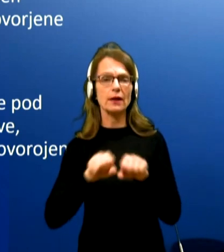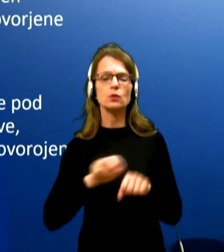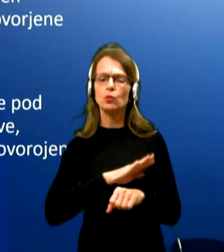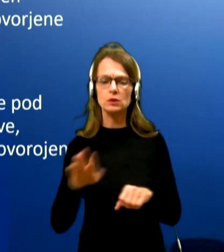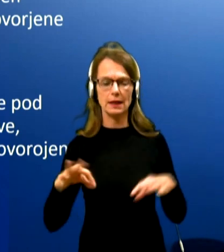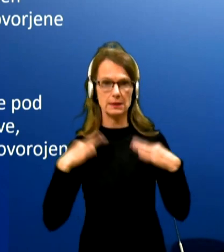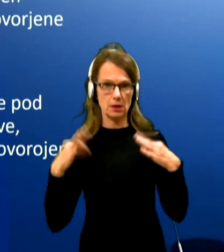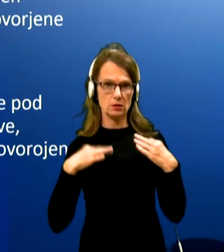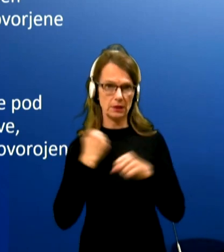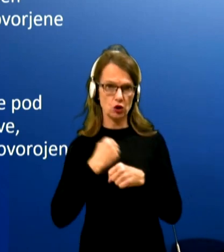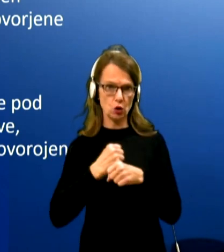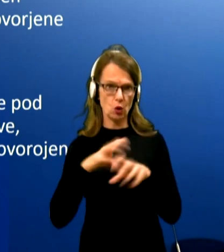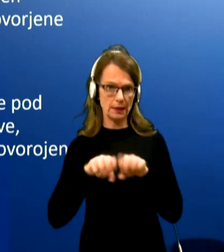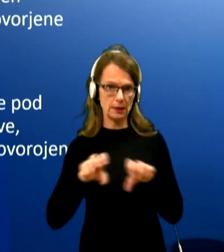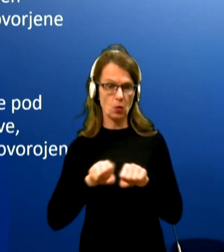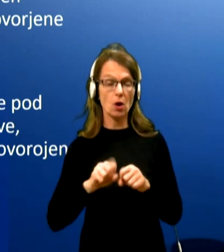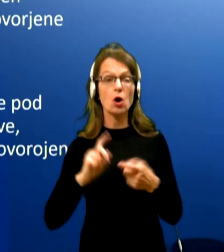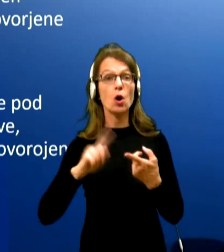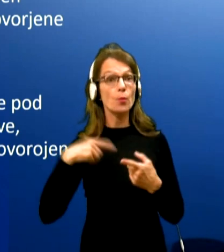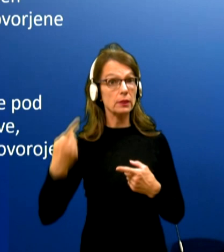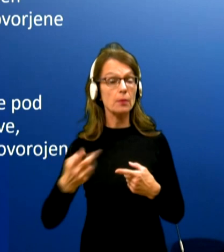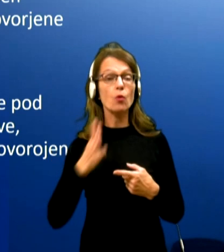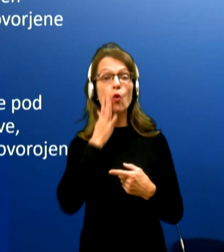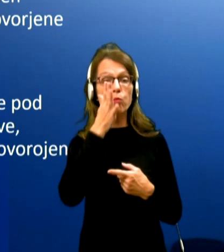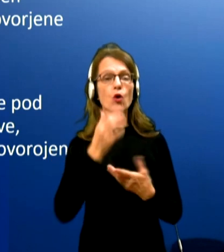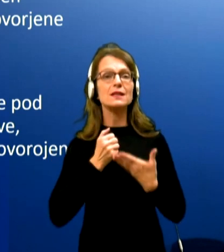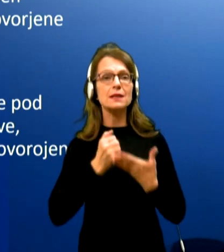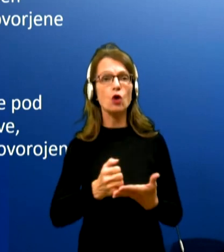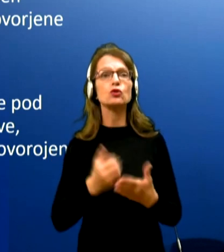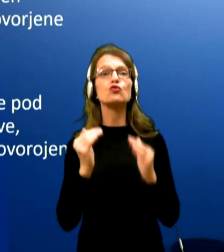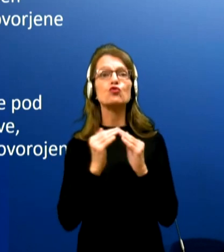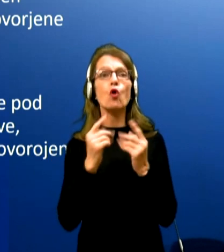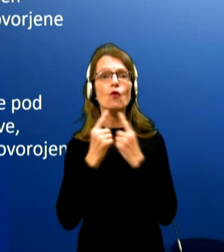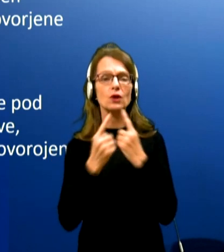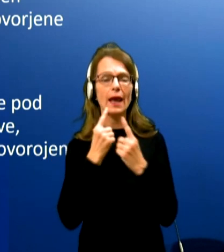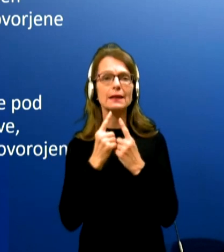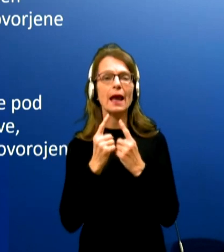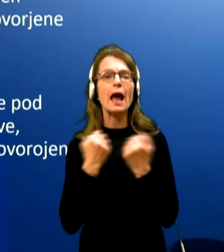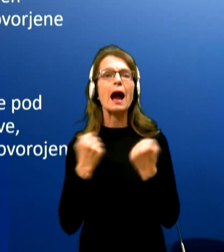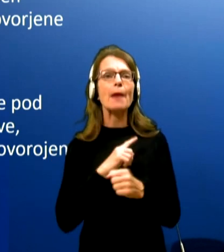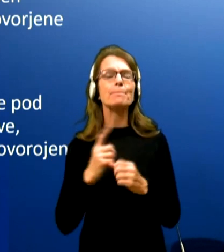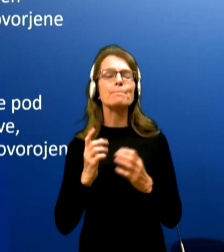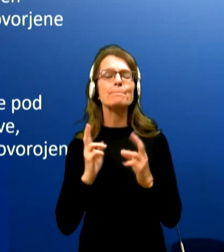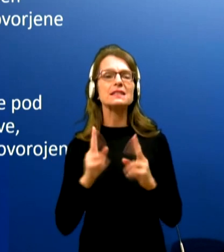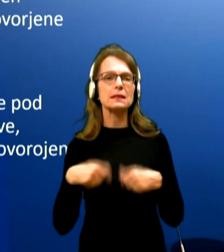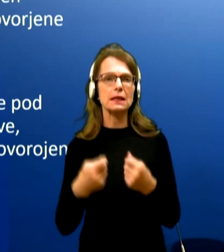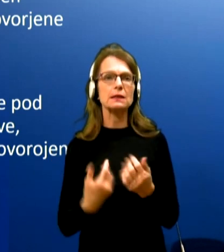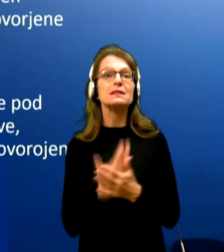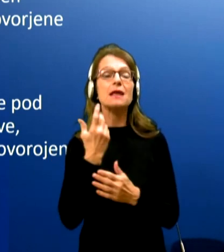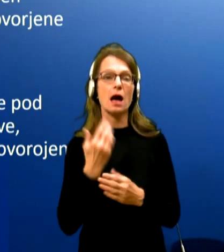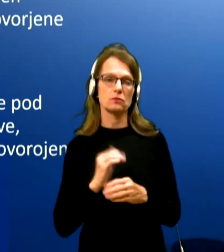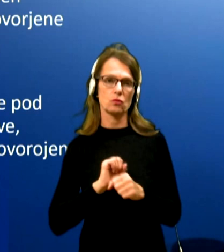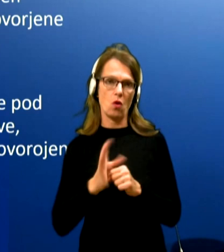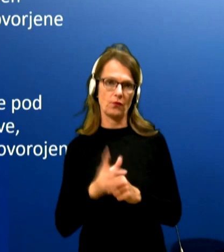vseh zdravstvenih storitev, potem, ko bodo zagotovljene dogovorjene kapacitete za COVID-pacijente.